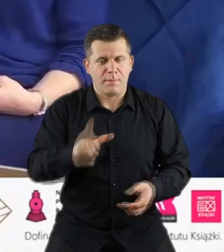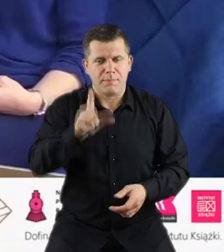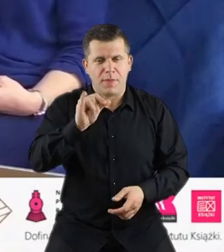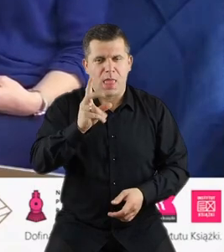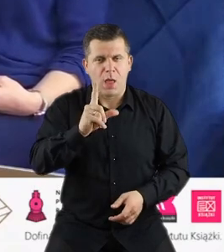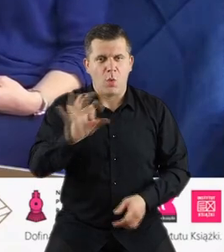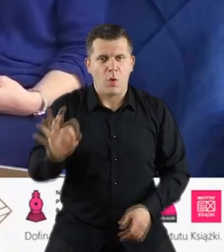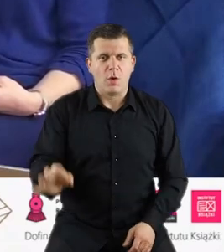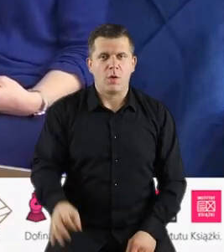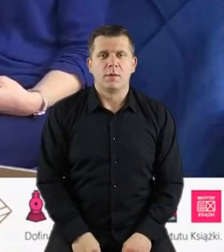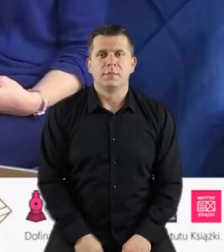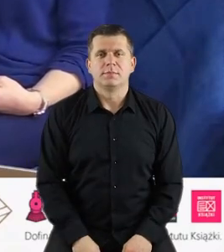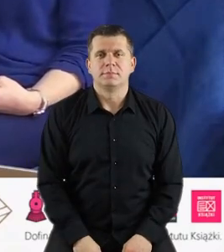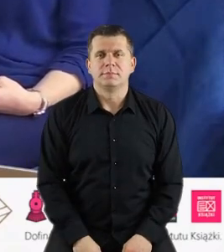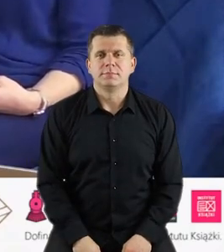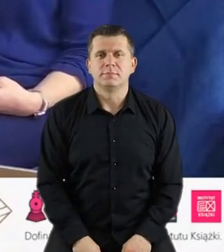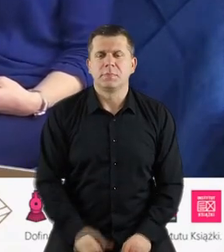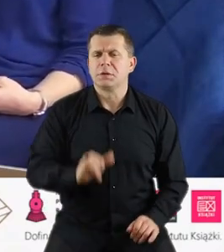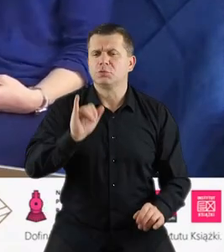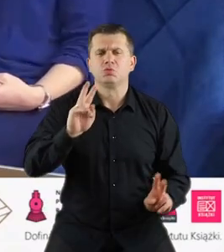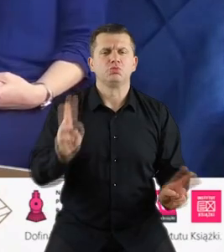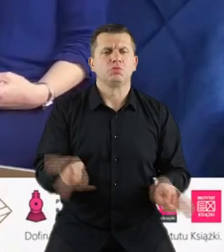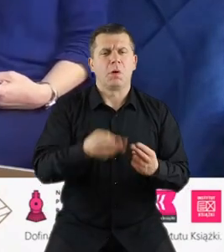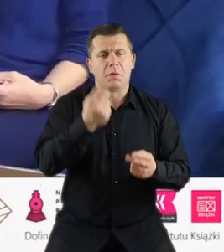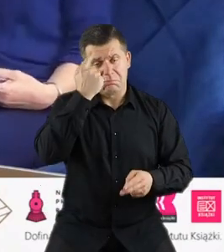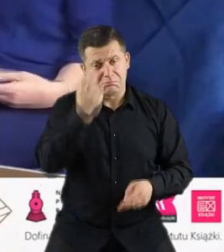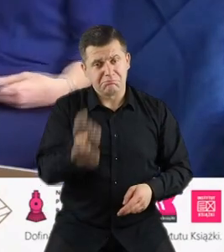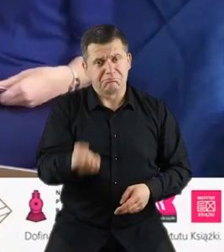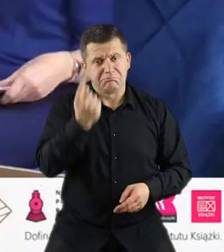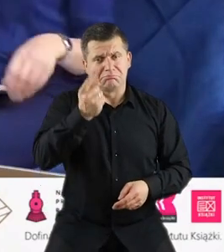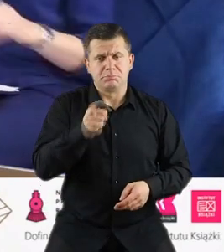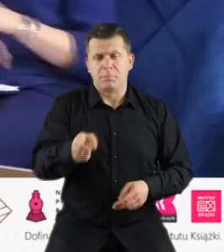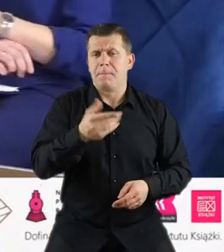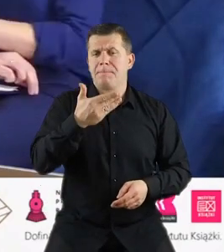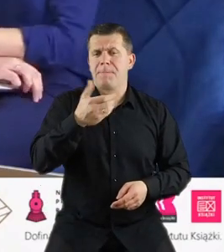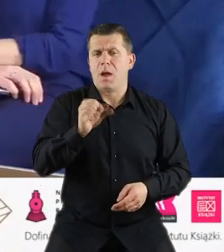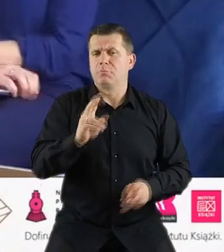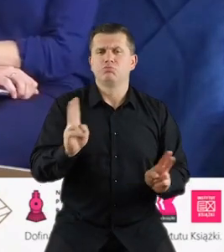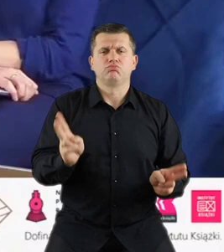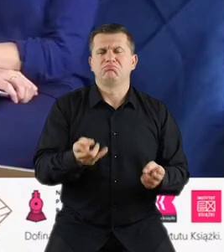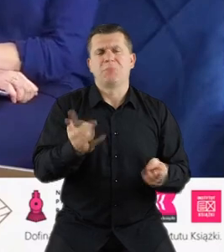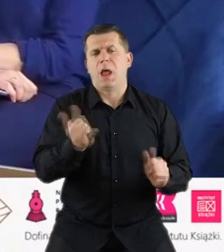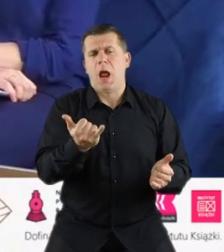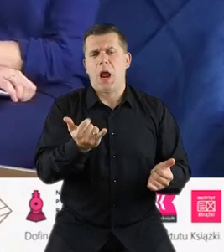piekieł. Tak, jak pani wpadła na w ogóle na ślad tej mapy?